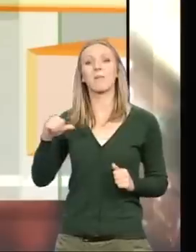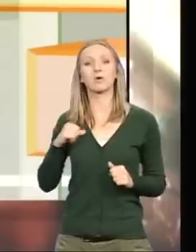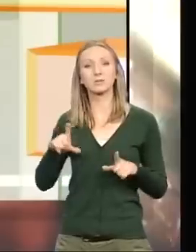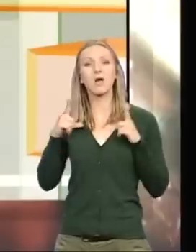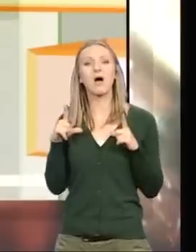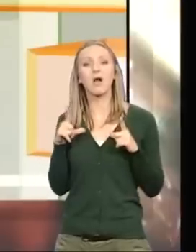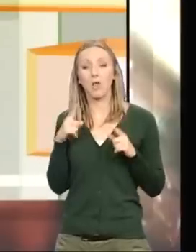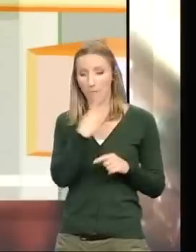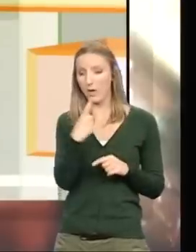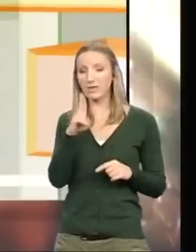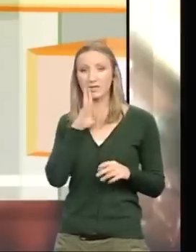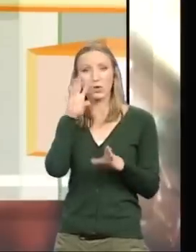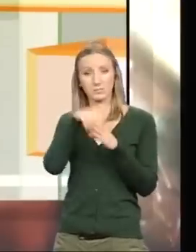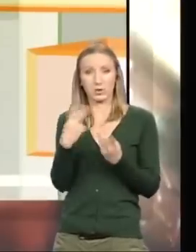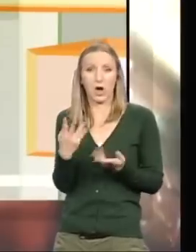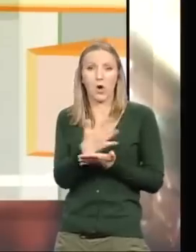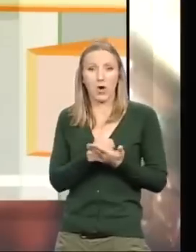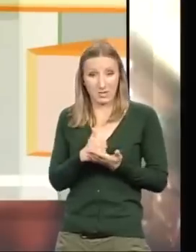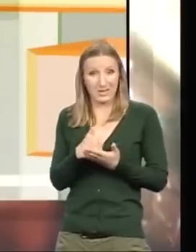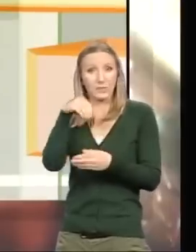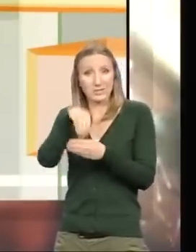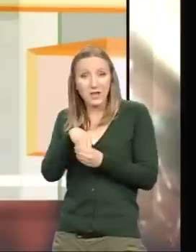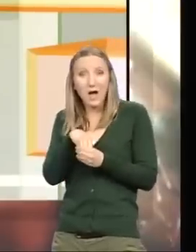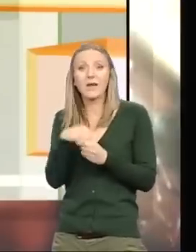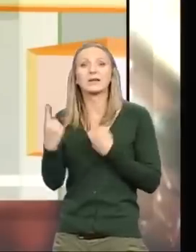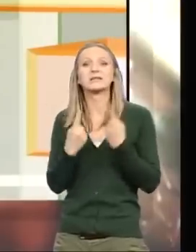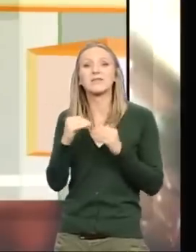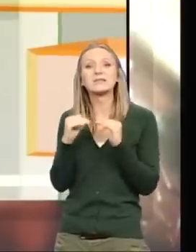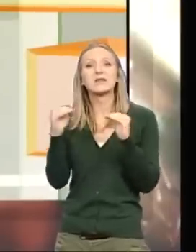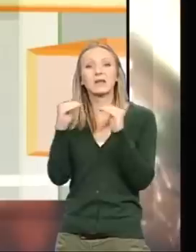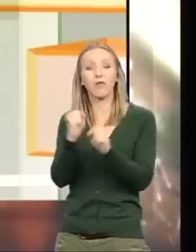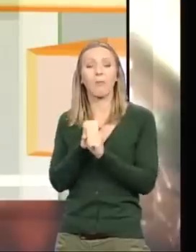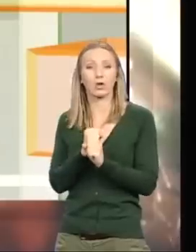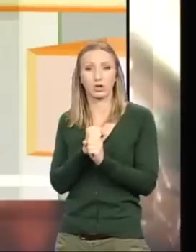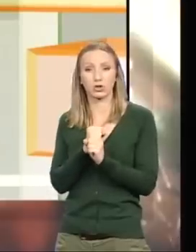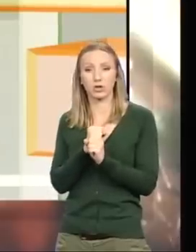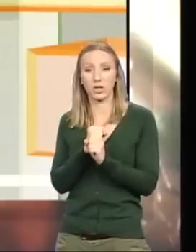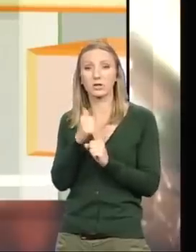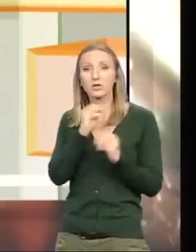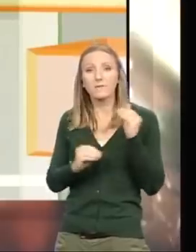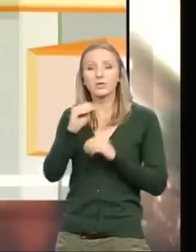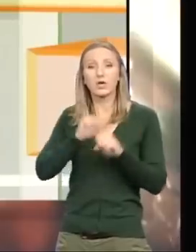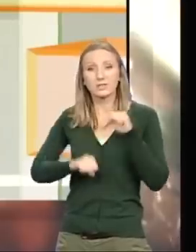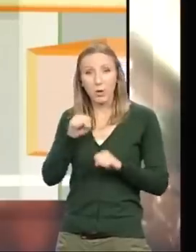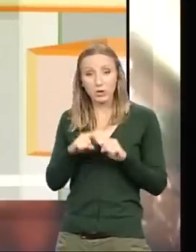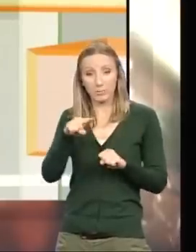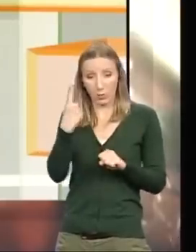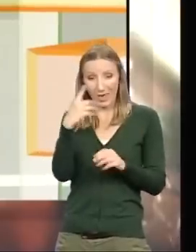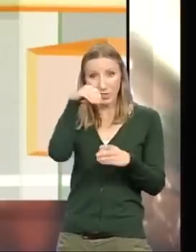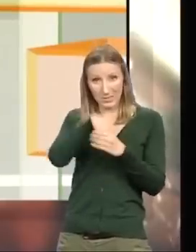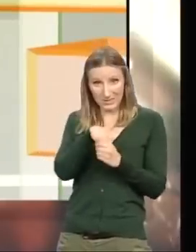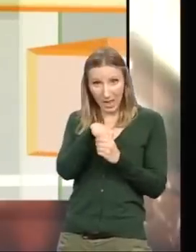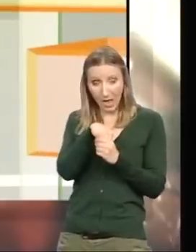tog pojedinca koji je smešten kao korisnik u sambenu zajednicu zavisi i nivu podrške. Što imate više sposobnih u jednoj sambenoj